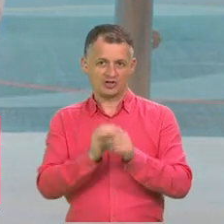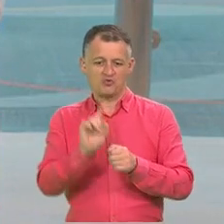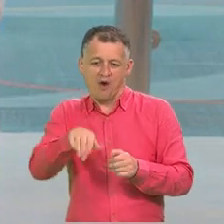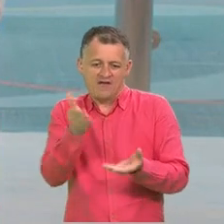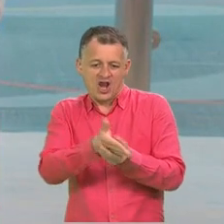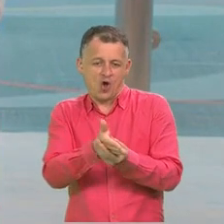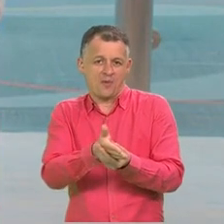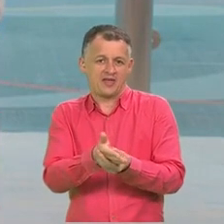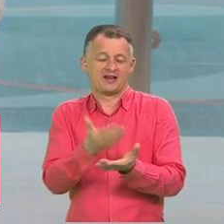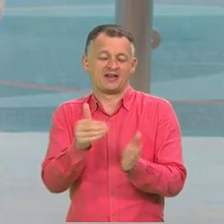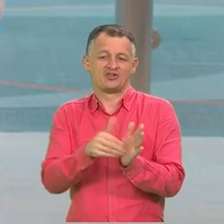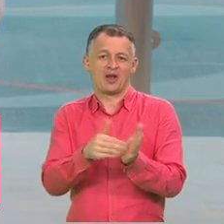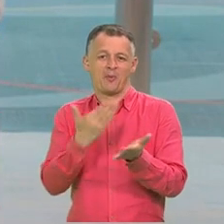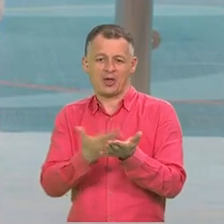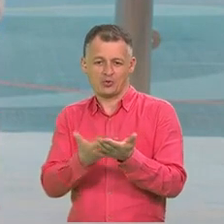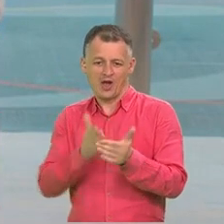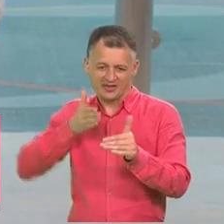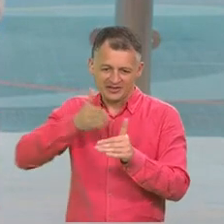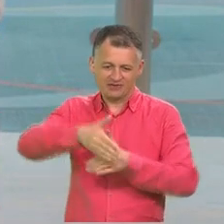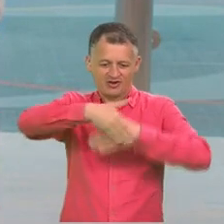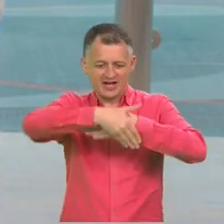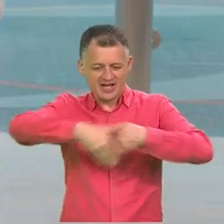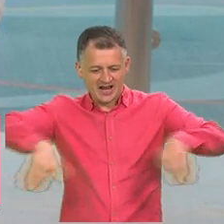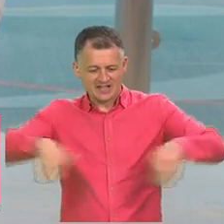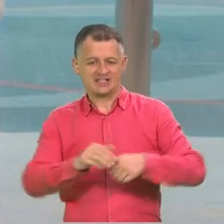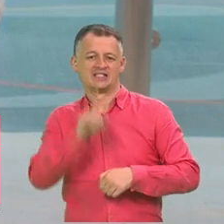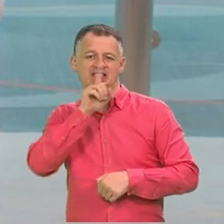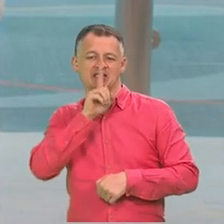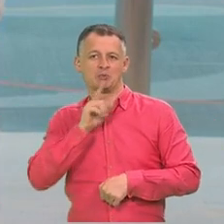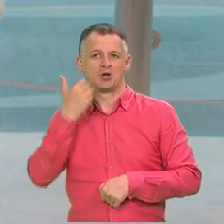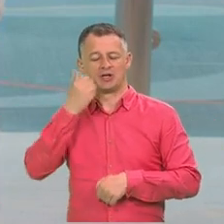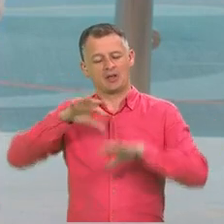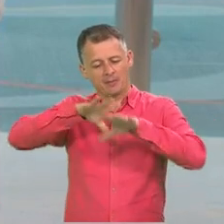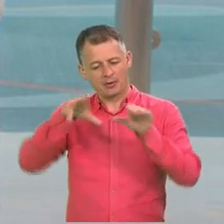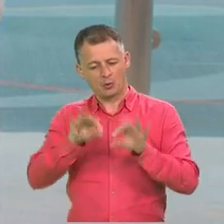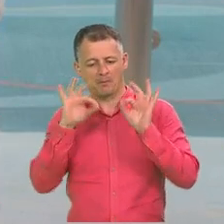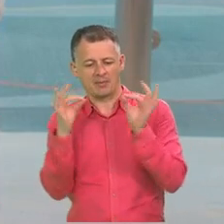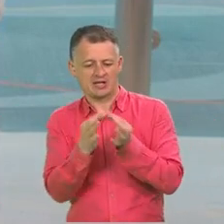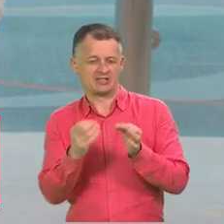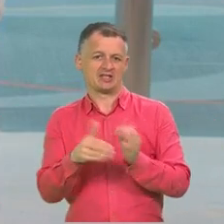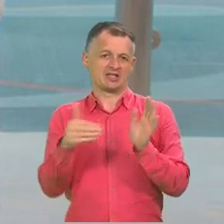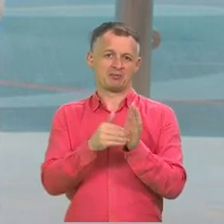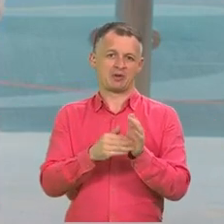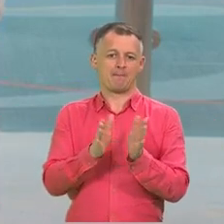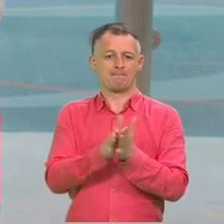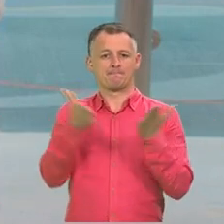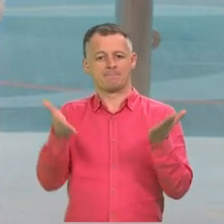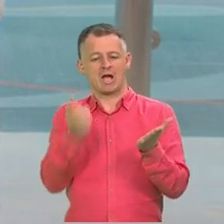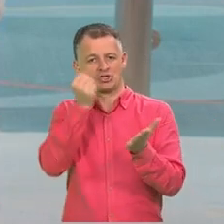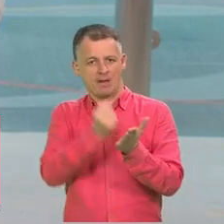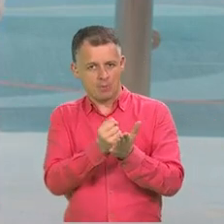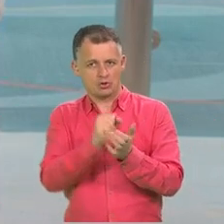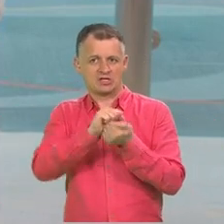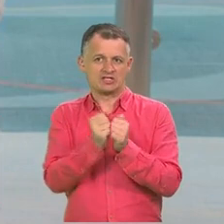pentru a putea trece granița. Cel mai simplu este atunci când minorul este însoțit de părinți. Este nevoie doar de pașaport sau carte de